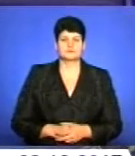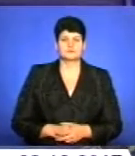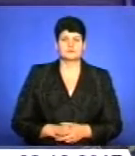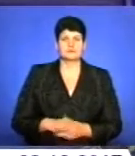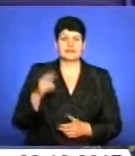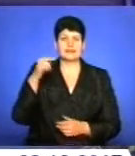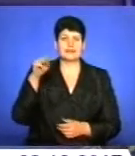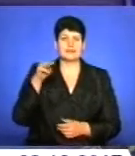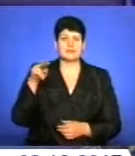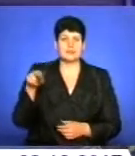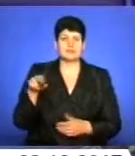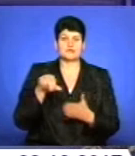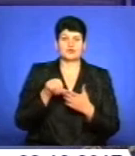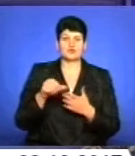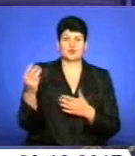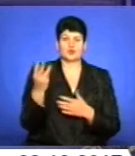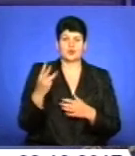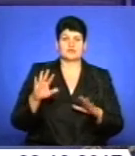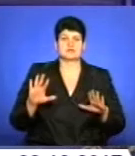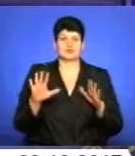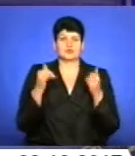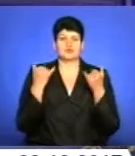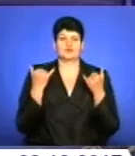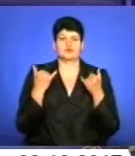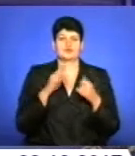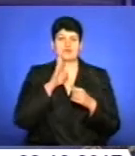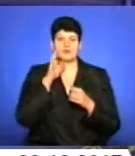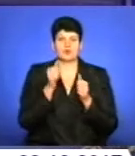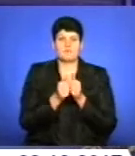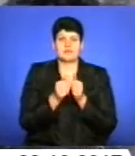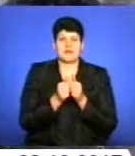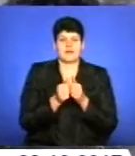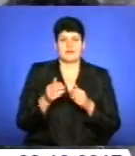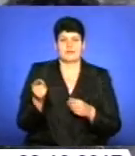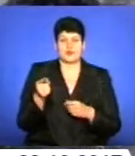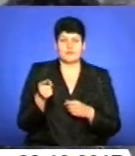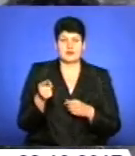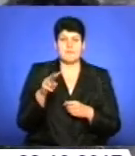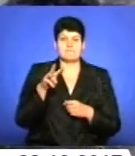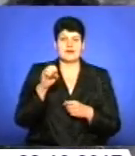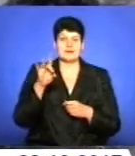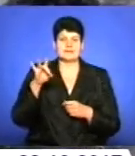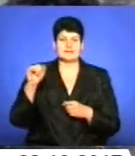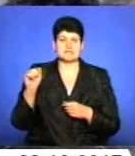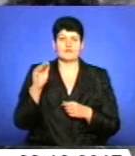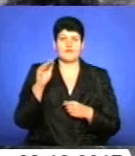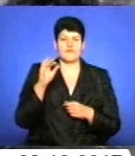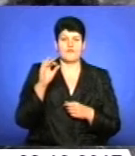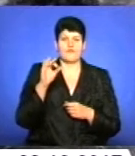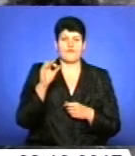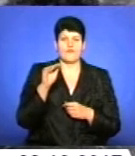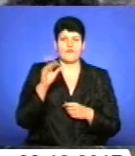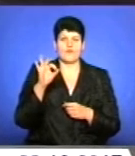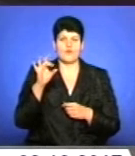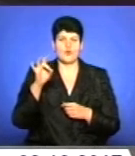ДТП за участю трьох автомобілів трапилось сьогодні зранку поблизу Тернополя. Зіткнулися «Мерседес Віто», «Форд Фокус» і вантажівка